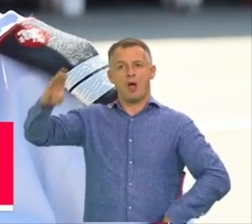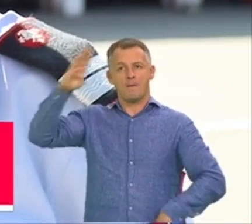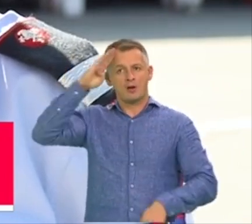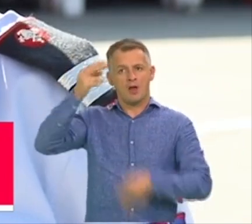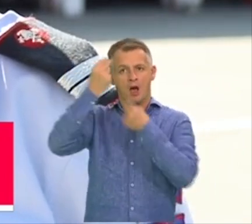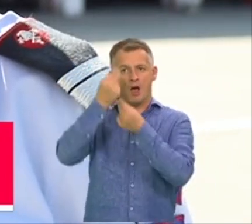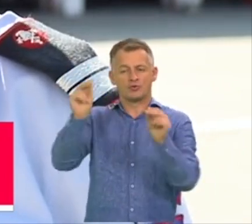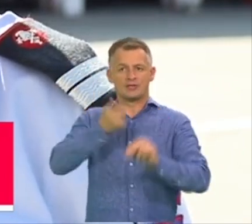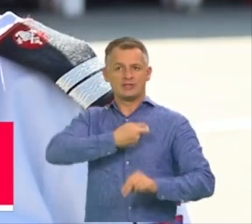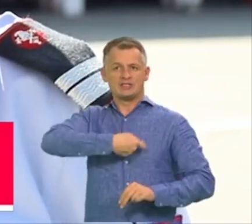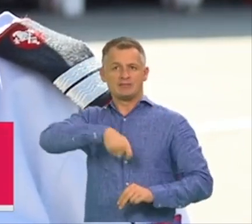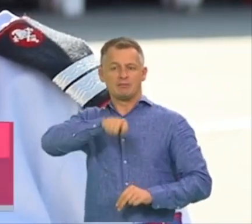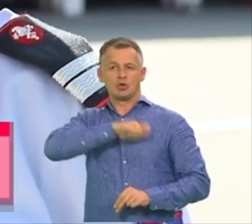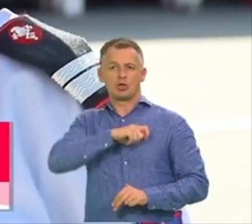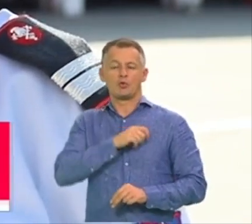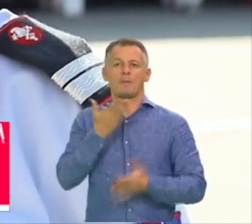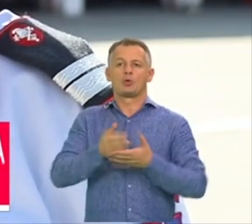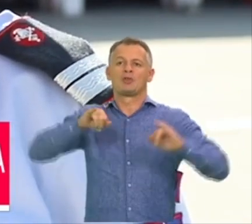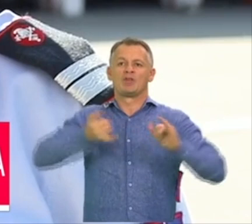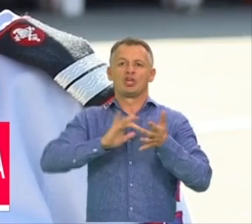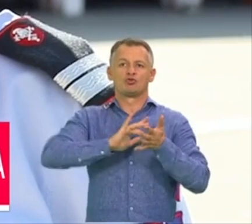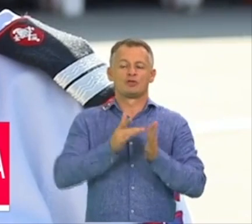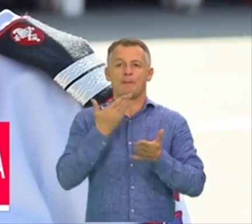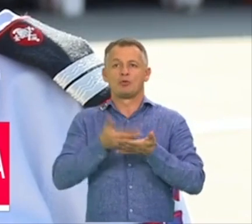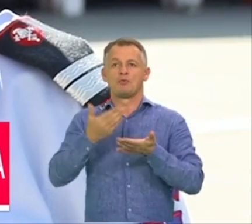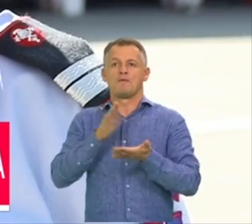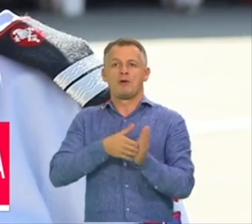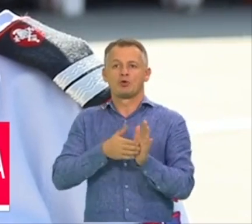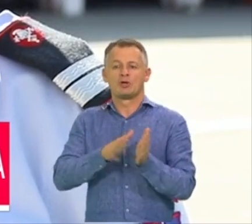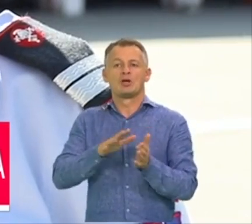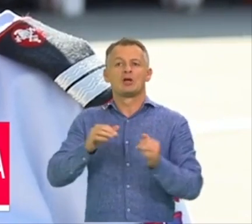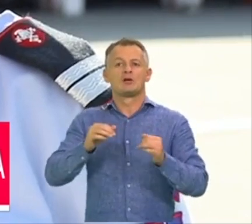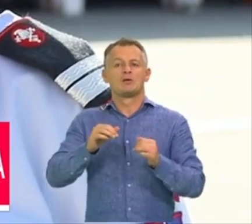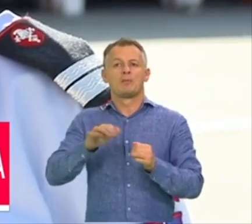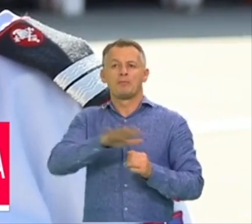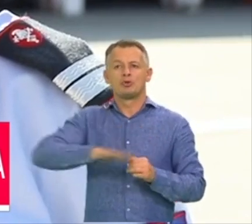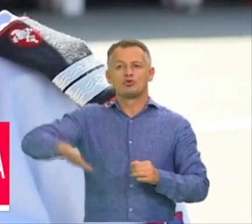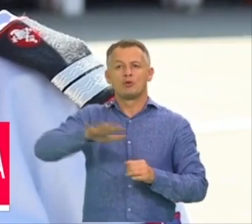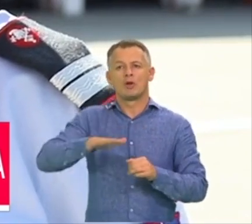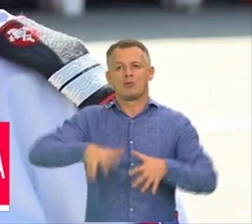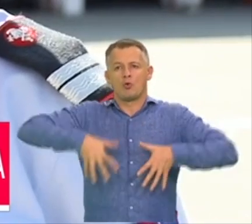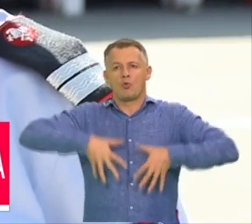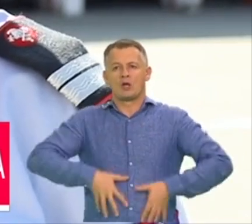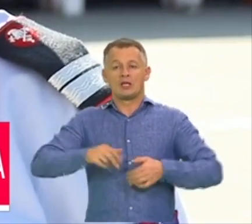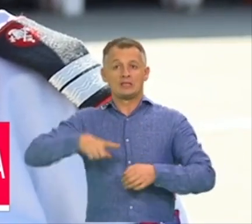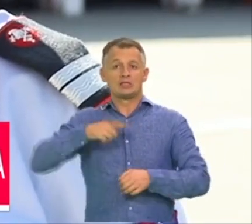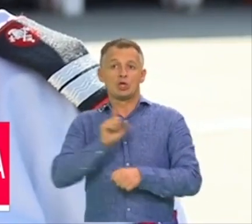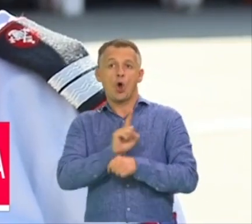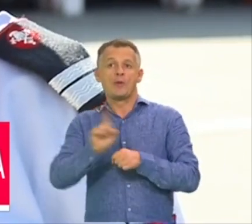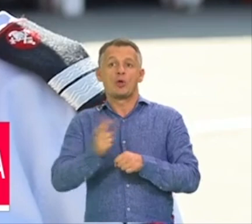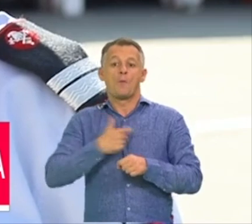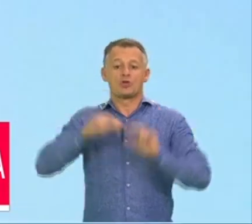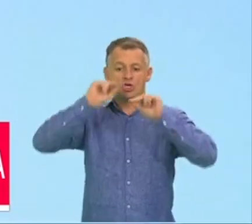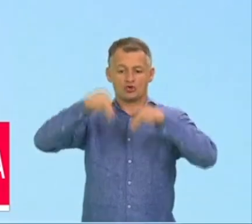Inspectoratul General pentru Situații de Urgență asupra faptului că pe teritoriul național al Ucrainei sunt identificate obiecte ce pot ajunge pe